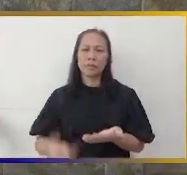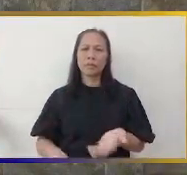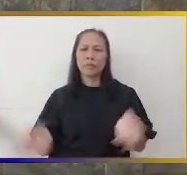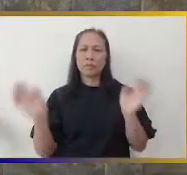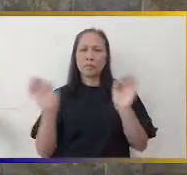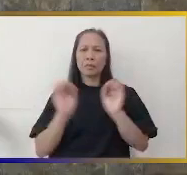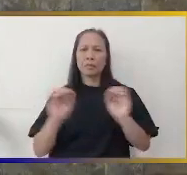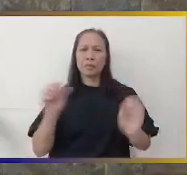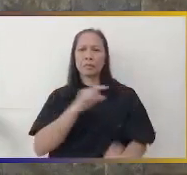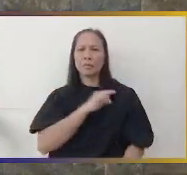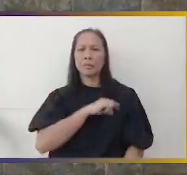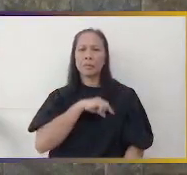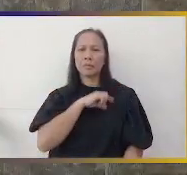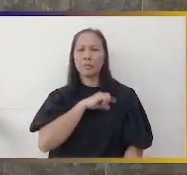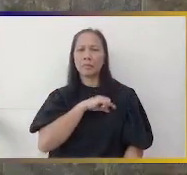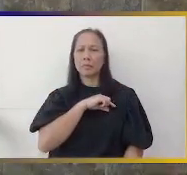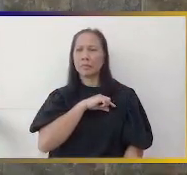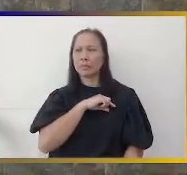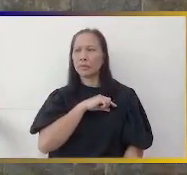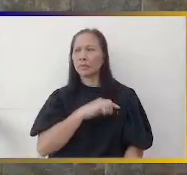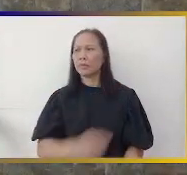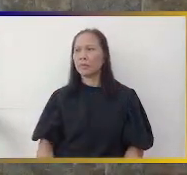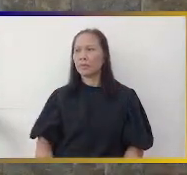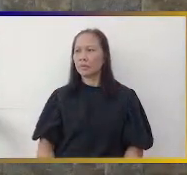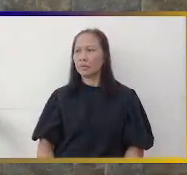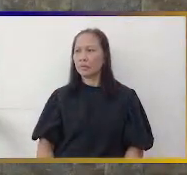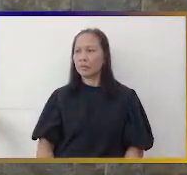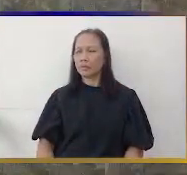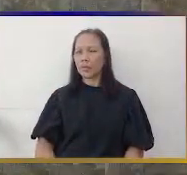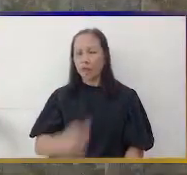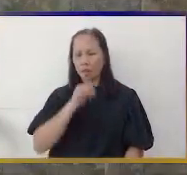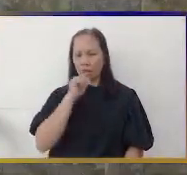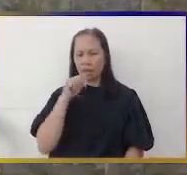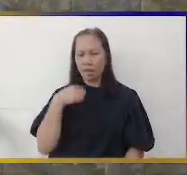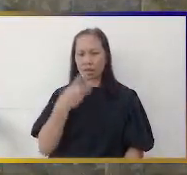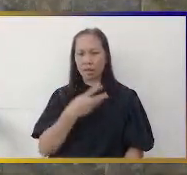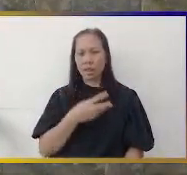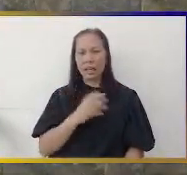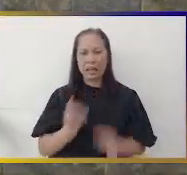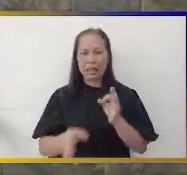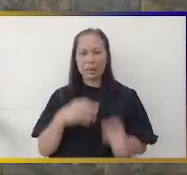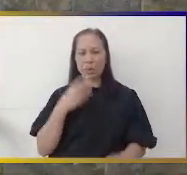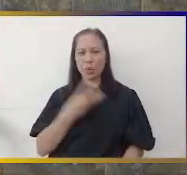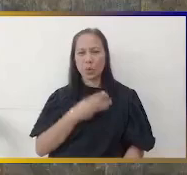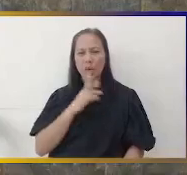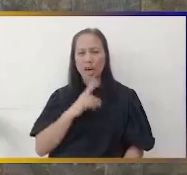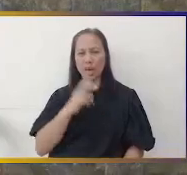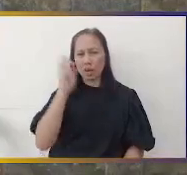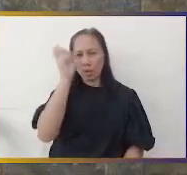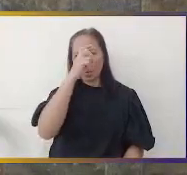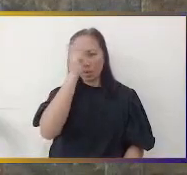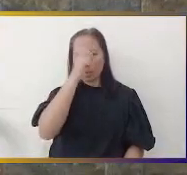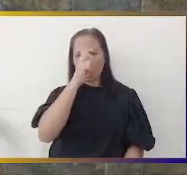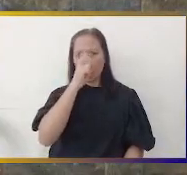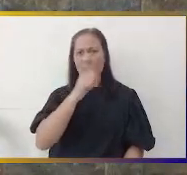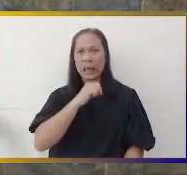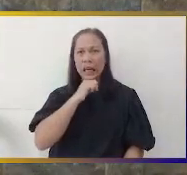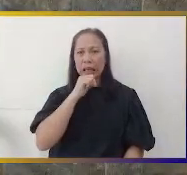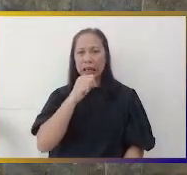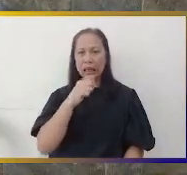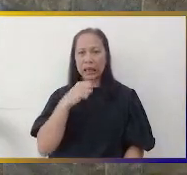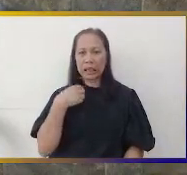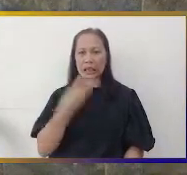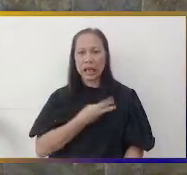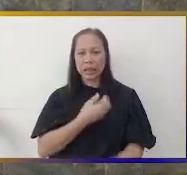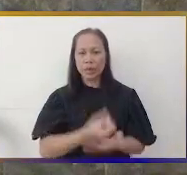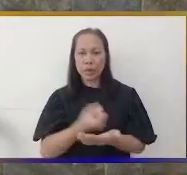mali Amen hindi ka kung wise ka you will not spend money for the things na Alam mo hindi